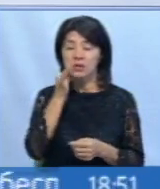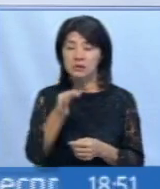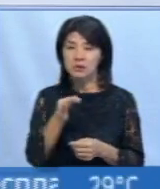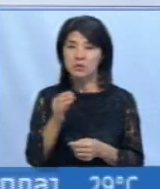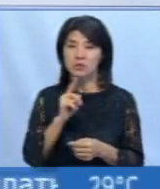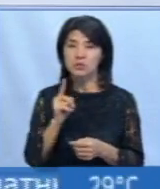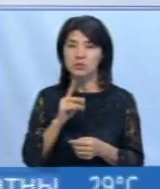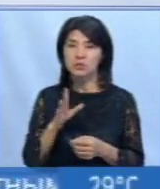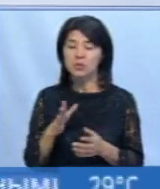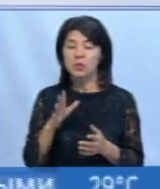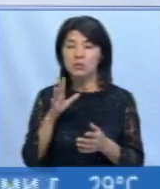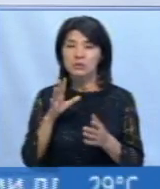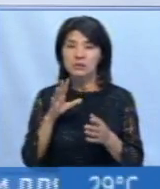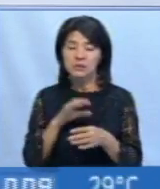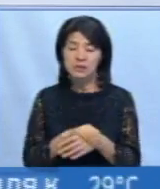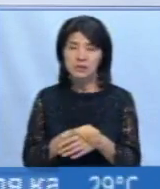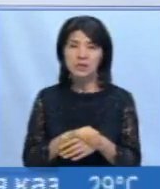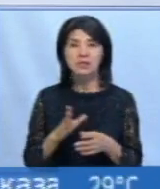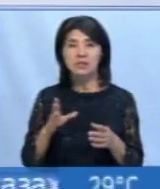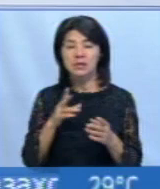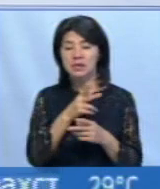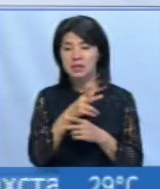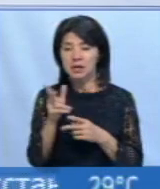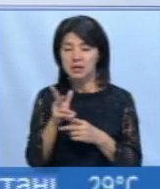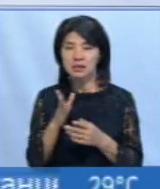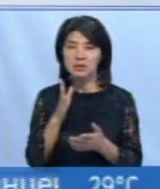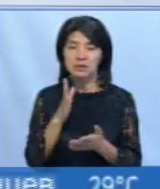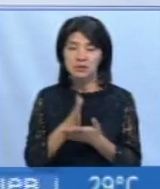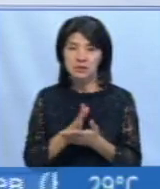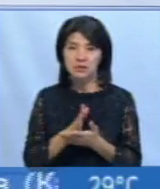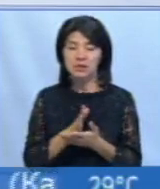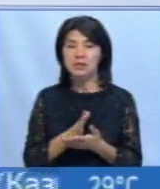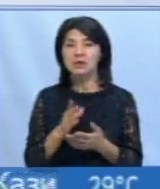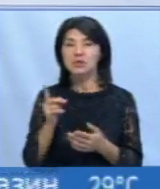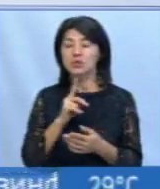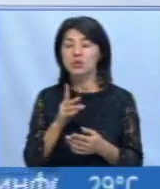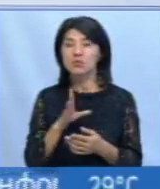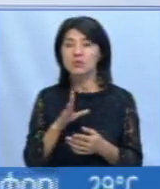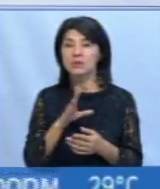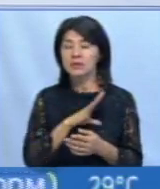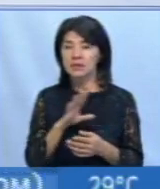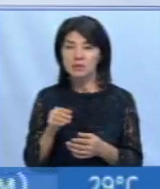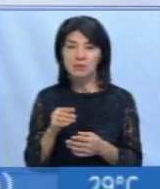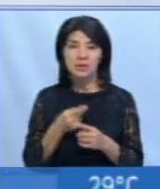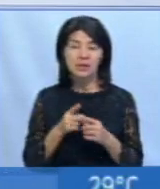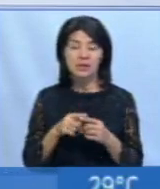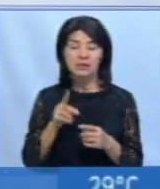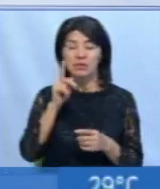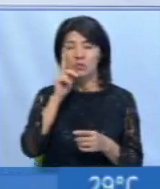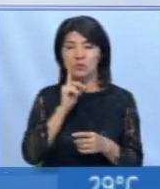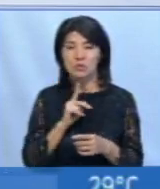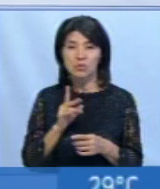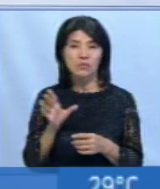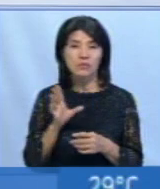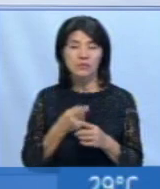громкие задержания, эффектные кадры имеют краткосрочный эффект. Для того, чтобы устранить причины и условия коррупционных